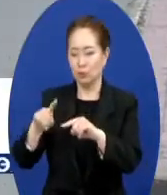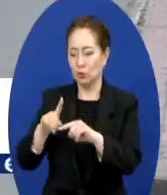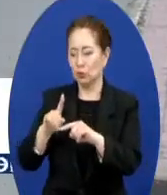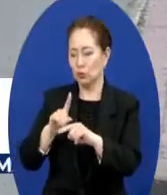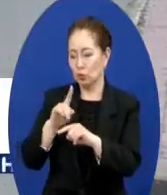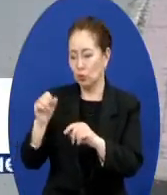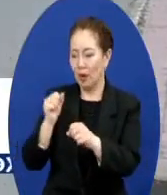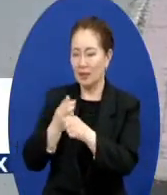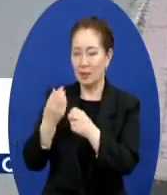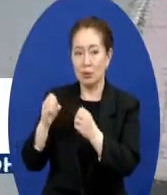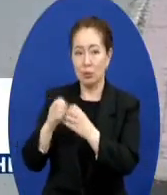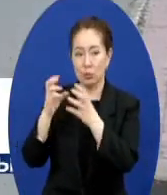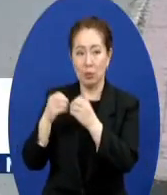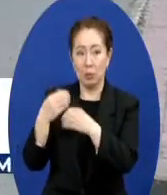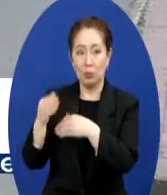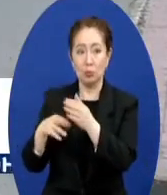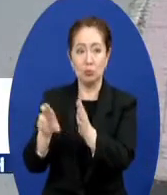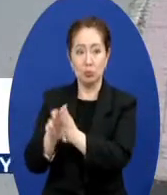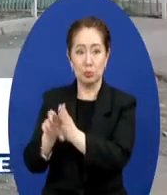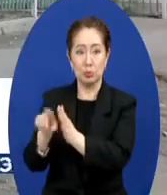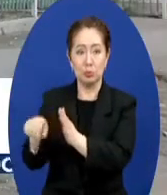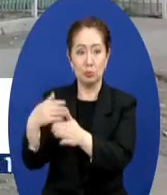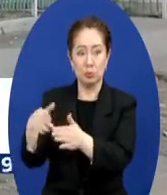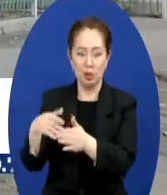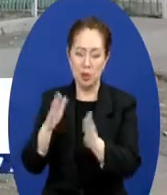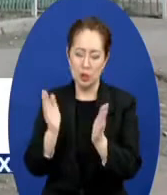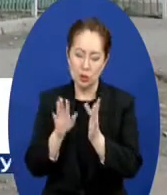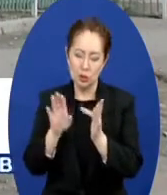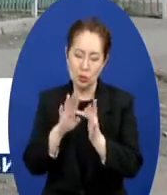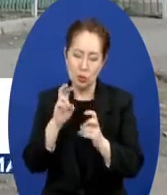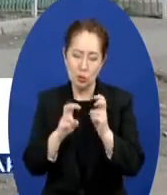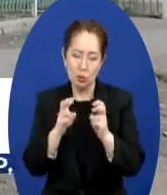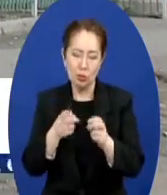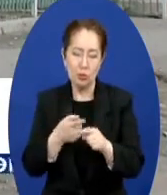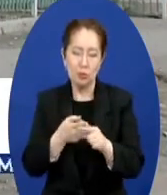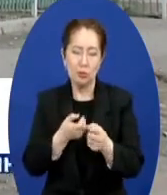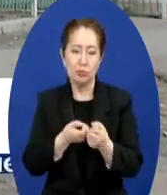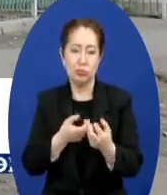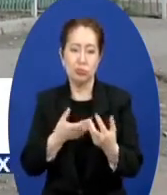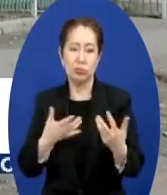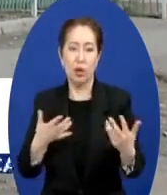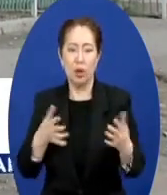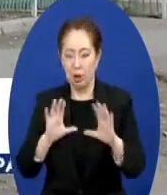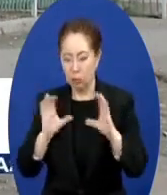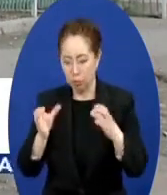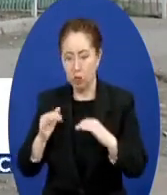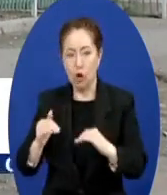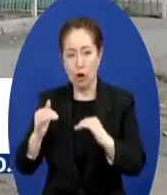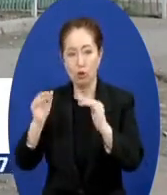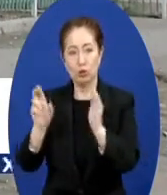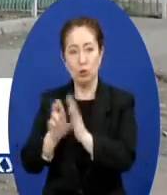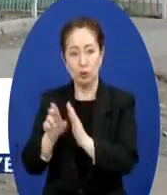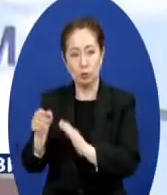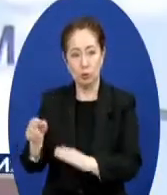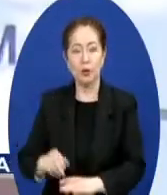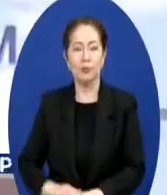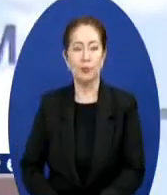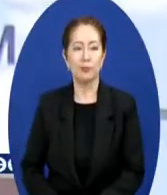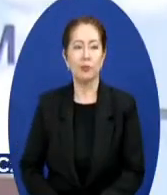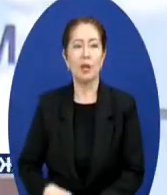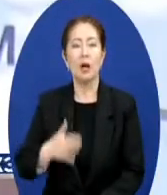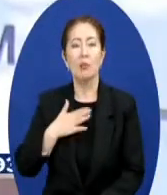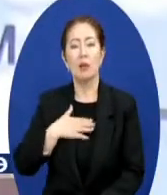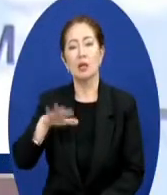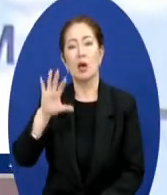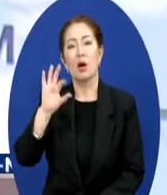ажлын байр бүтээн байгуулалтыг дагаж бий болно. Мөн жижиг дунд үйлдвэрлэл эрхлэгч нэмэгдэж бүс нутгийн хөгжил бий болох боломжтой юм.